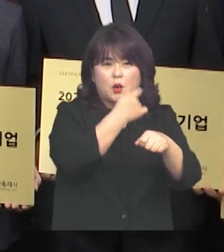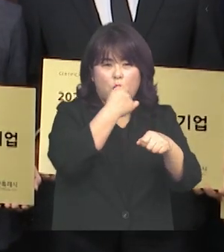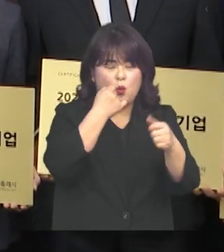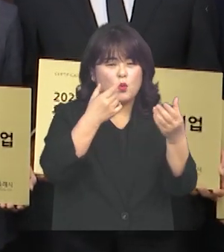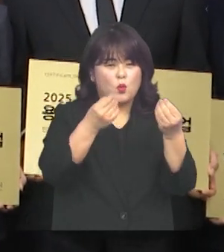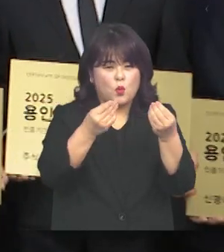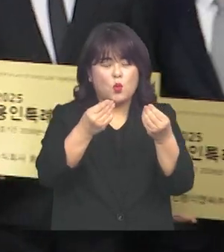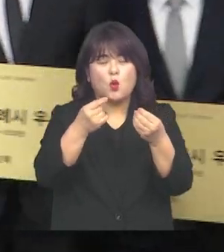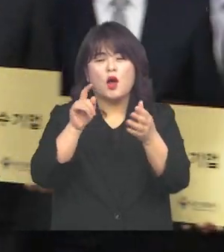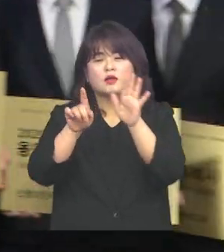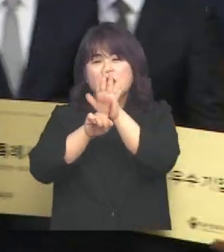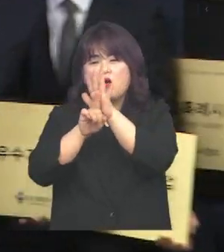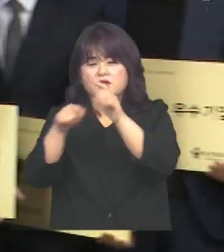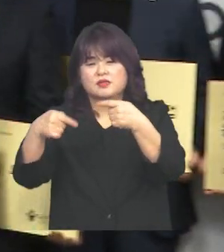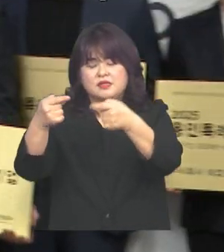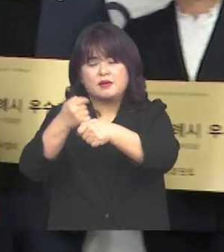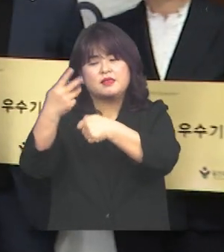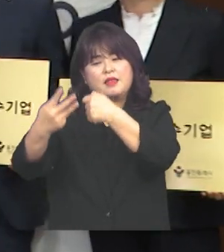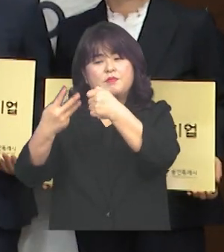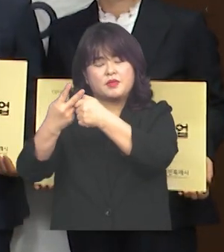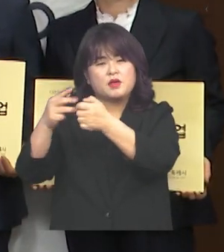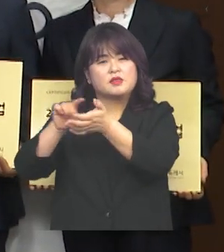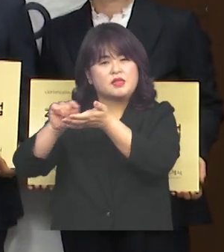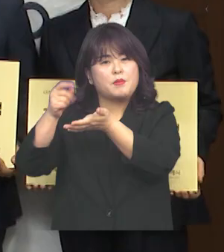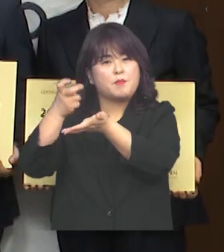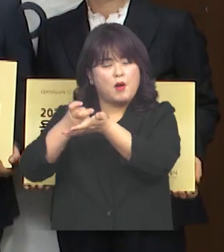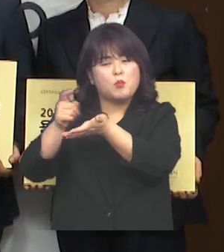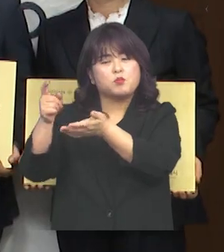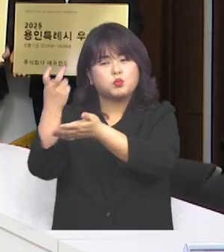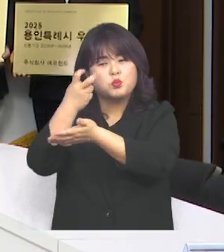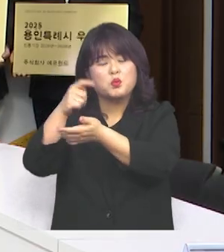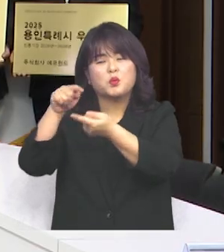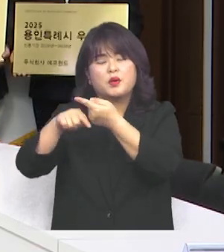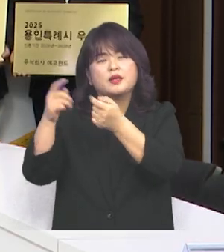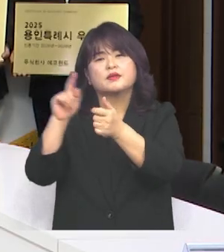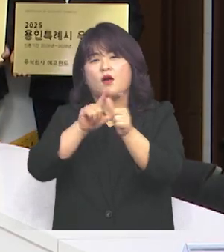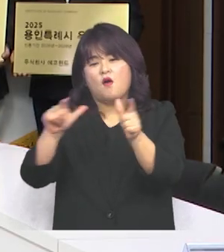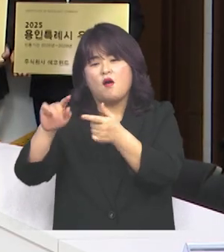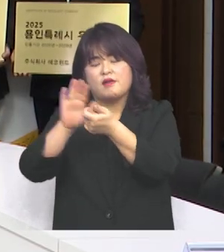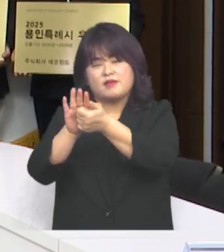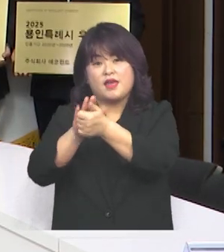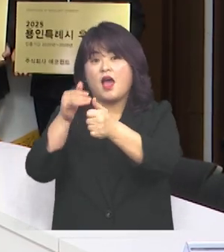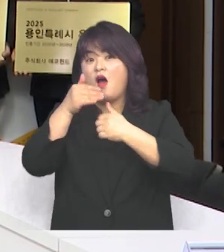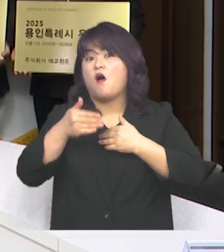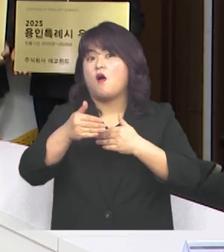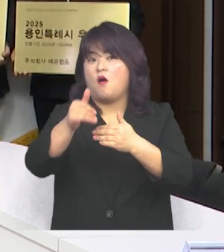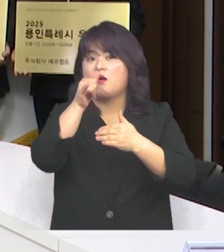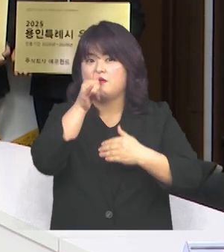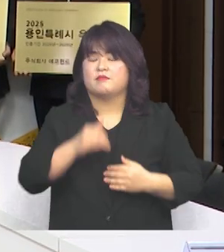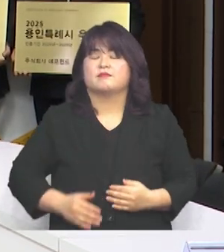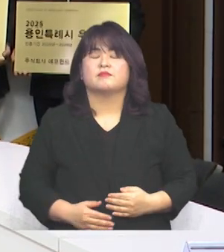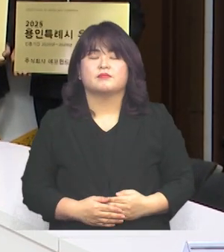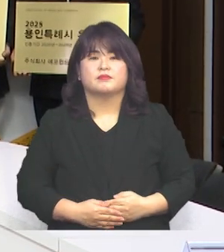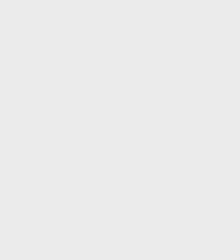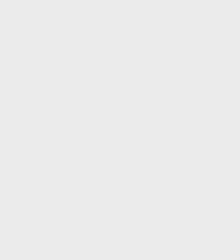국내외 전시회 참가 지원, 3년간 지방세 세무조사 면제 등 다양한 혜택이 주어집니다.